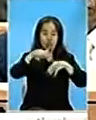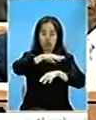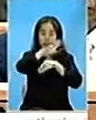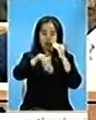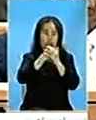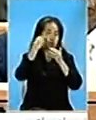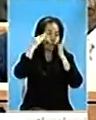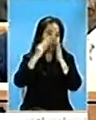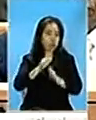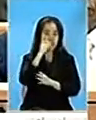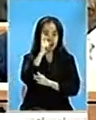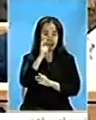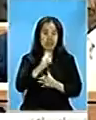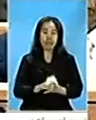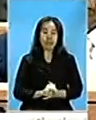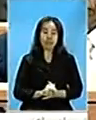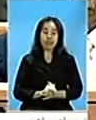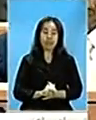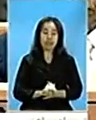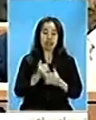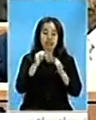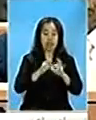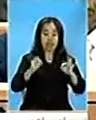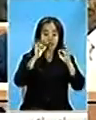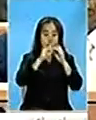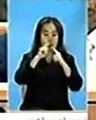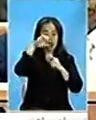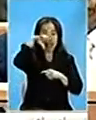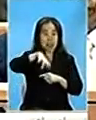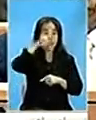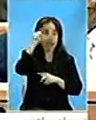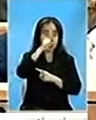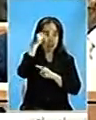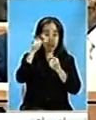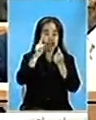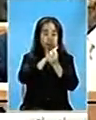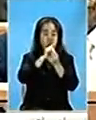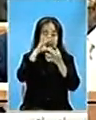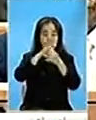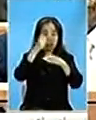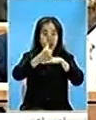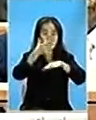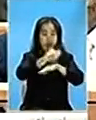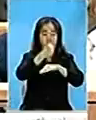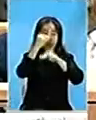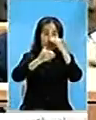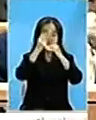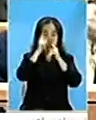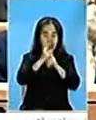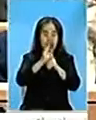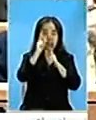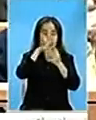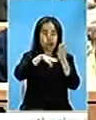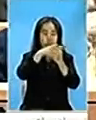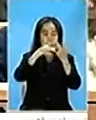ทุกคนได้เพราะฉะนั้นสิ่งที่สภาพัฒนาทางการเมืองต้องทำตามยุทธศาสตร์ที่2ก็คือว่าการคุ้มครอง